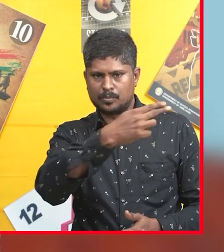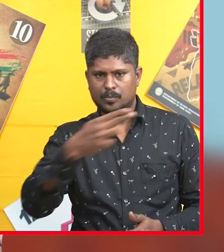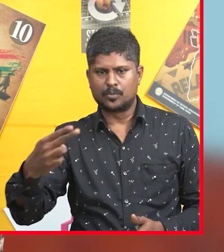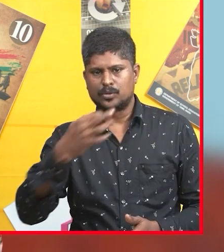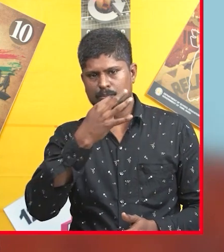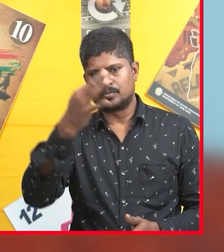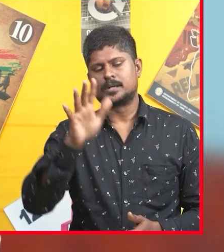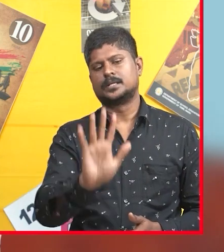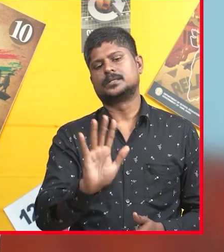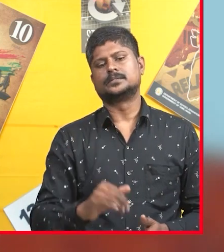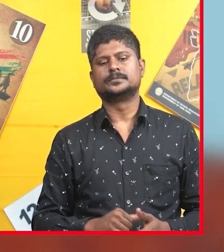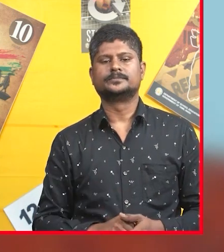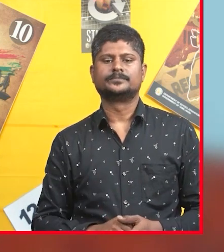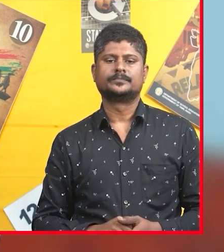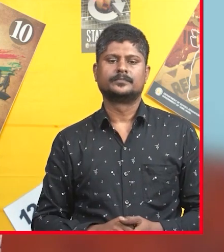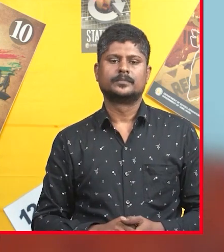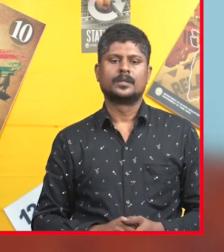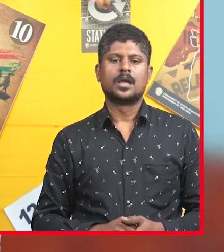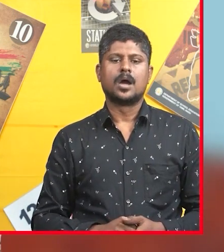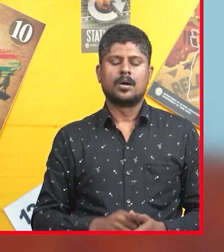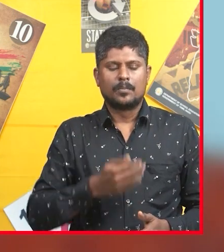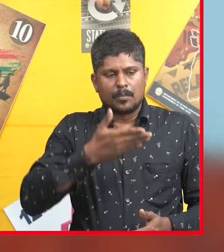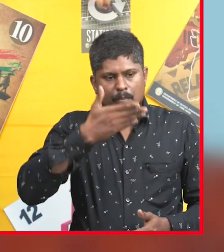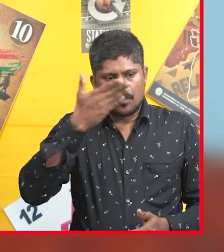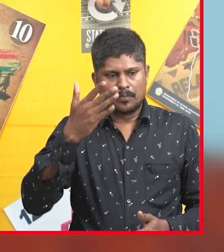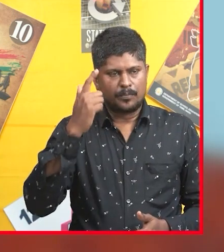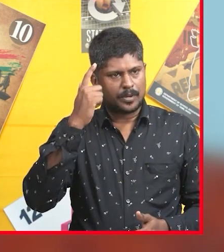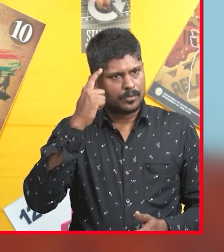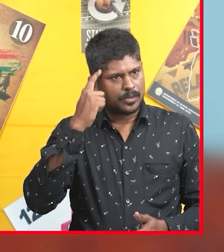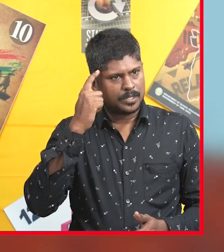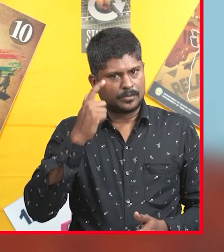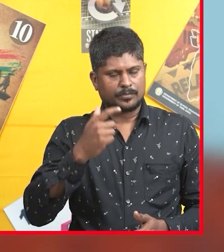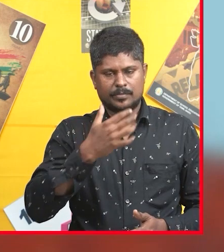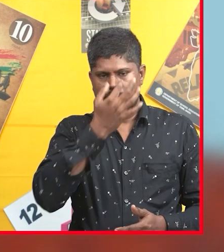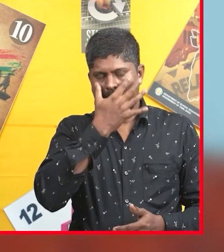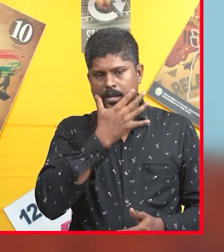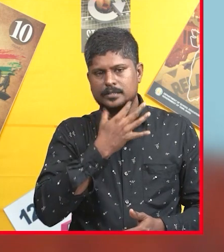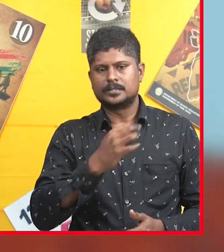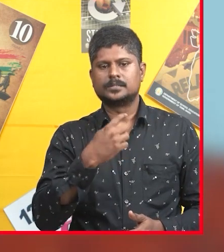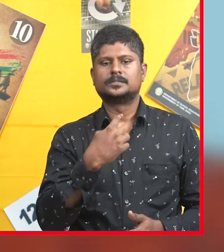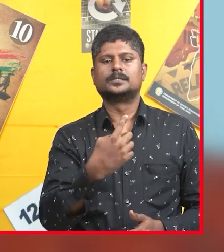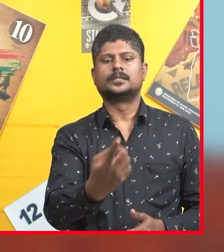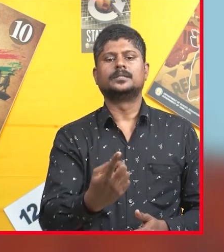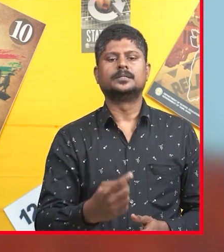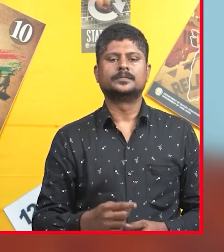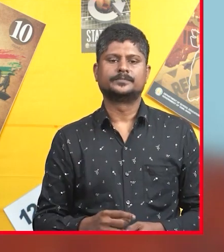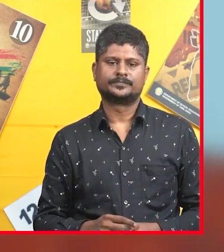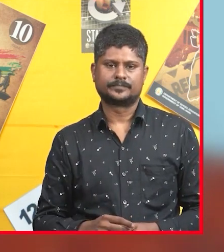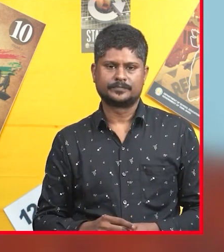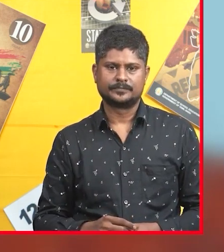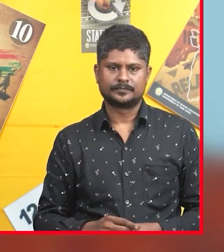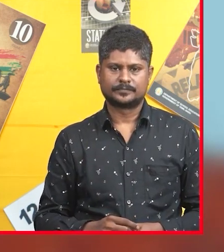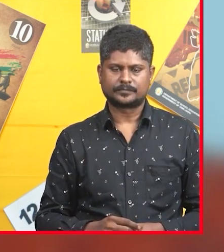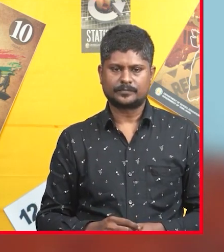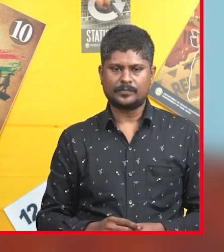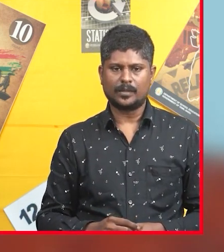பாடக புத்தகத்துல இருக்கு. மோப்பு குளையும் அனிச்சம் முகந்திறந்து நோக்கு குளையும் இருந்து,